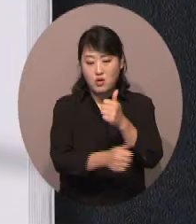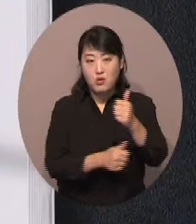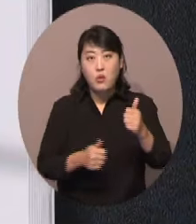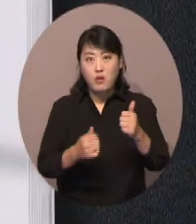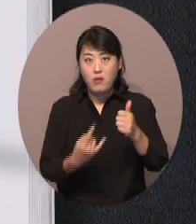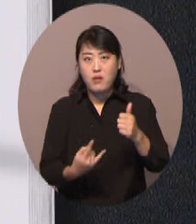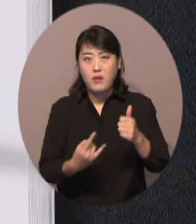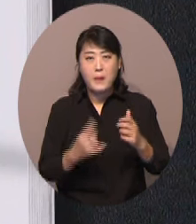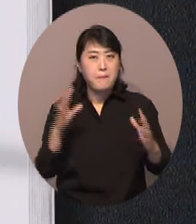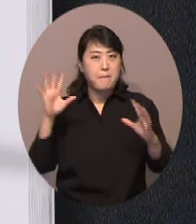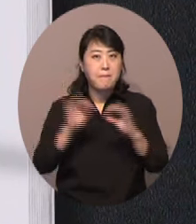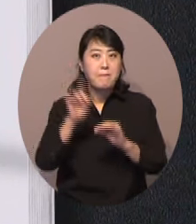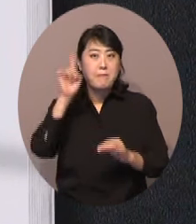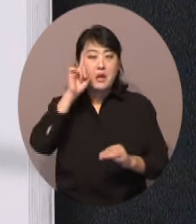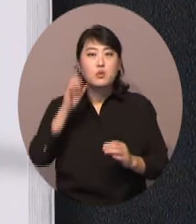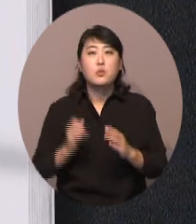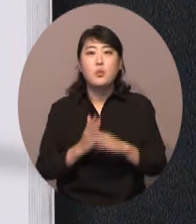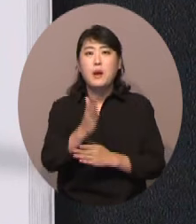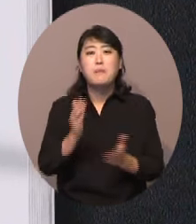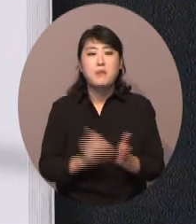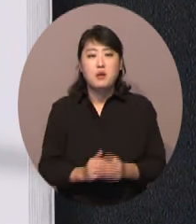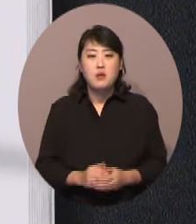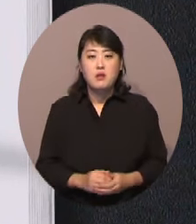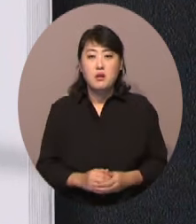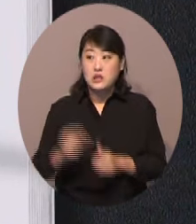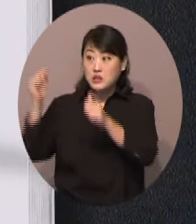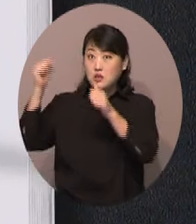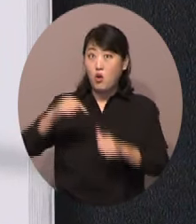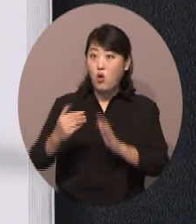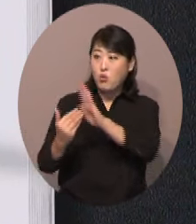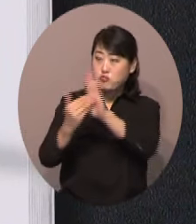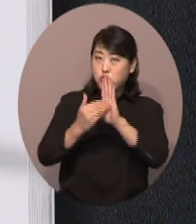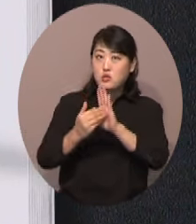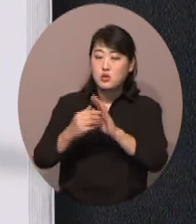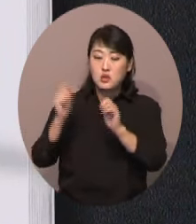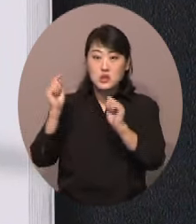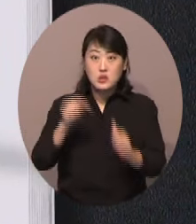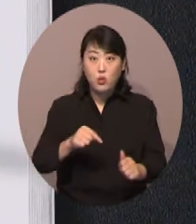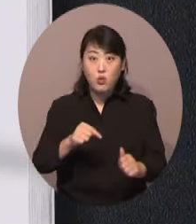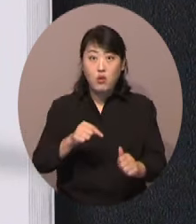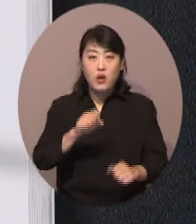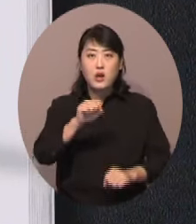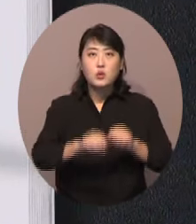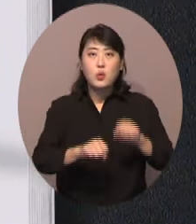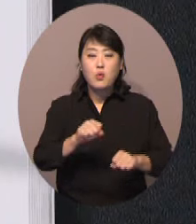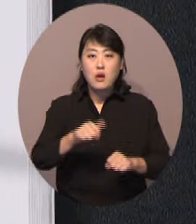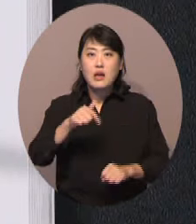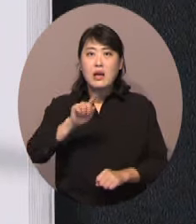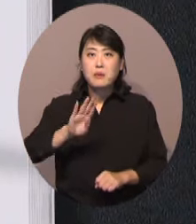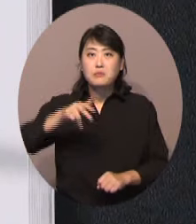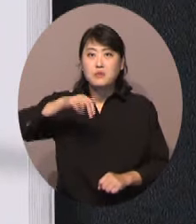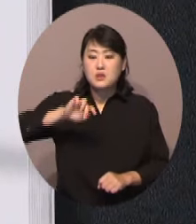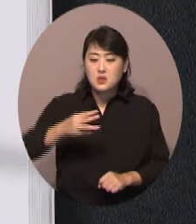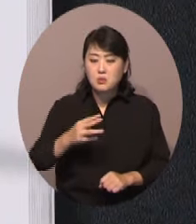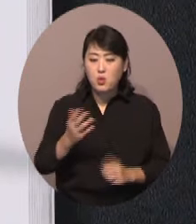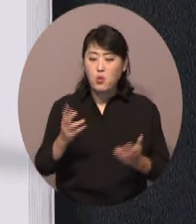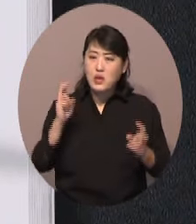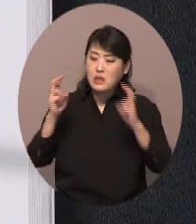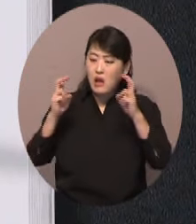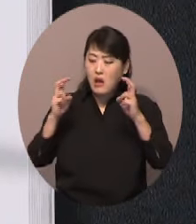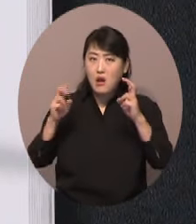통과했습니다 정당한 업무 지시나 요구 등을 거부하거나 정당한 지시를 하는 교직원의 행위를 갑질 또는 직장 내